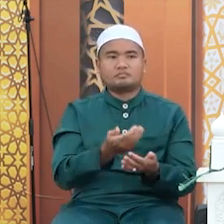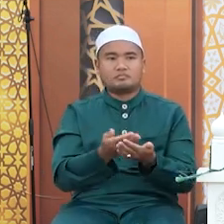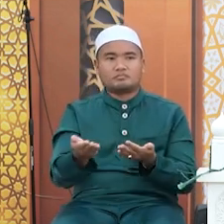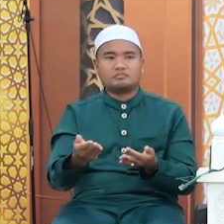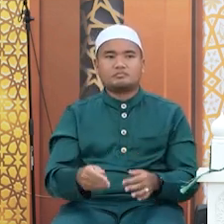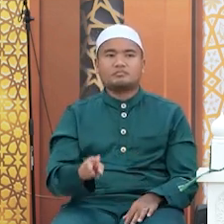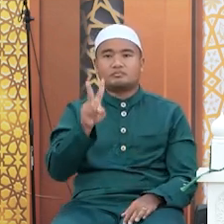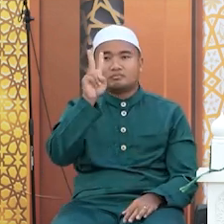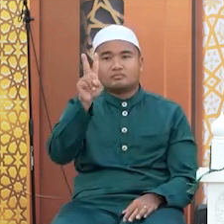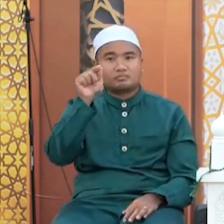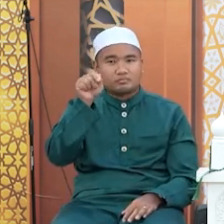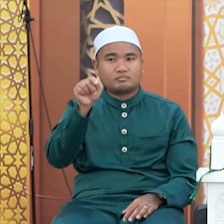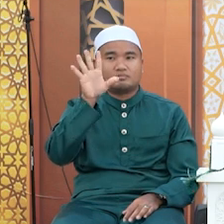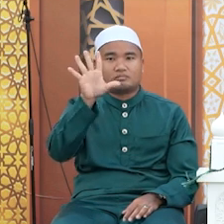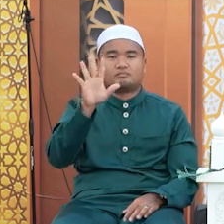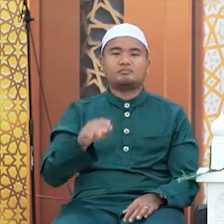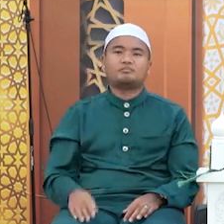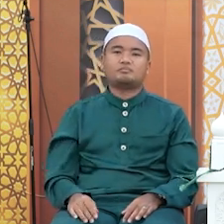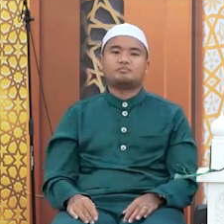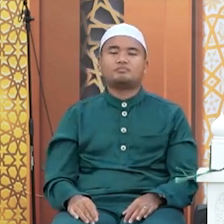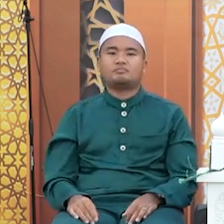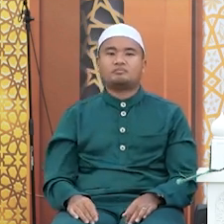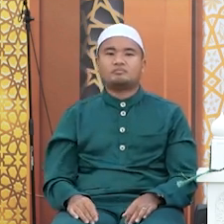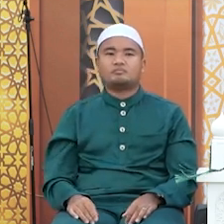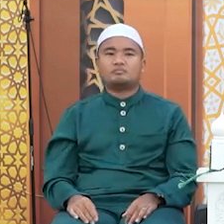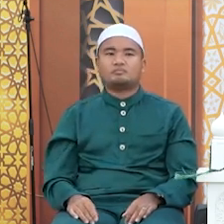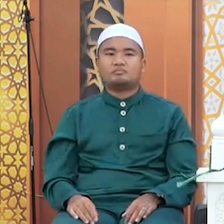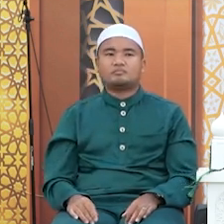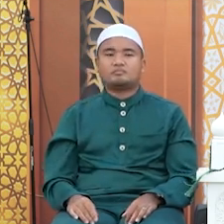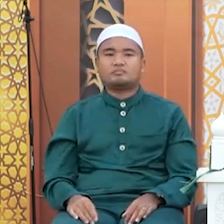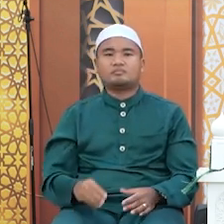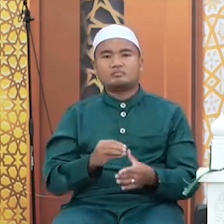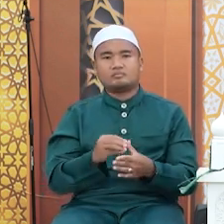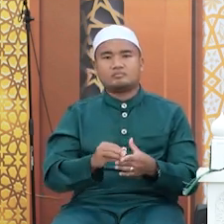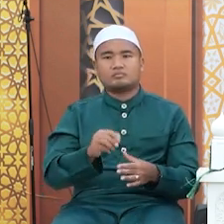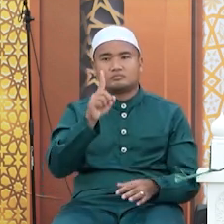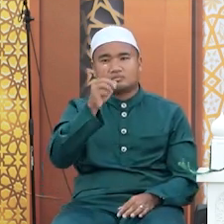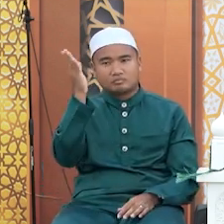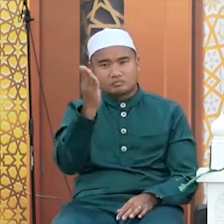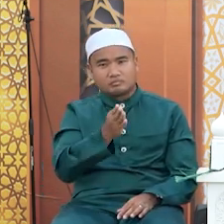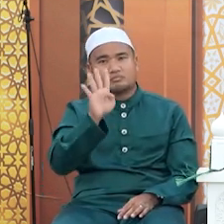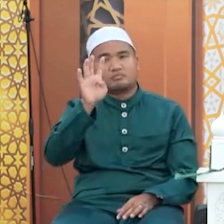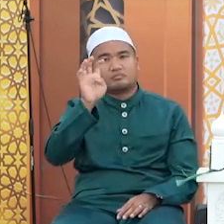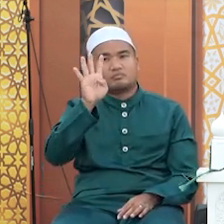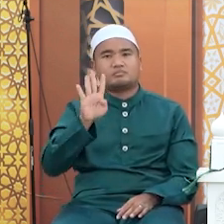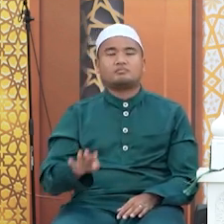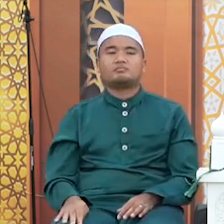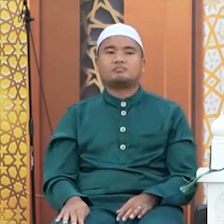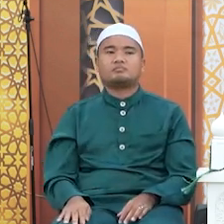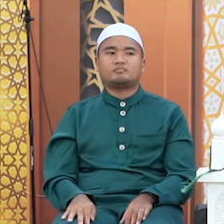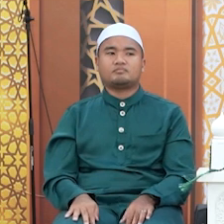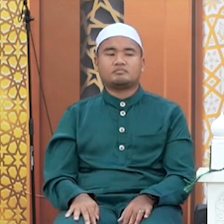2.5% ataupun 2/1/2% ataupun 1/40.